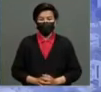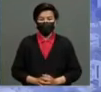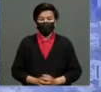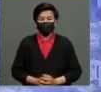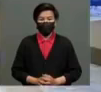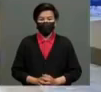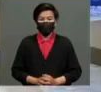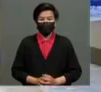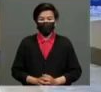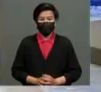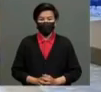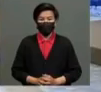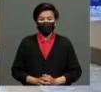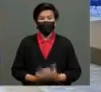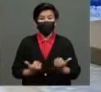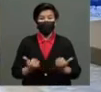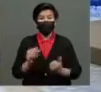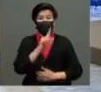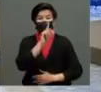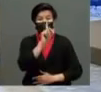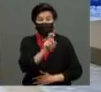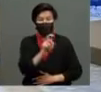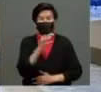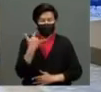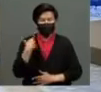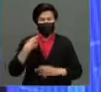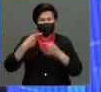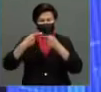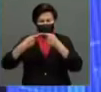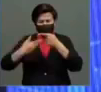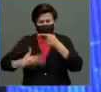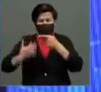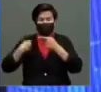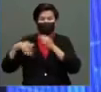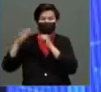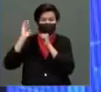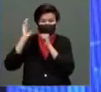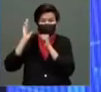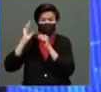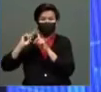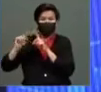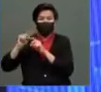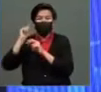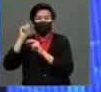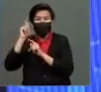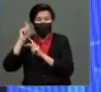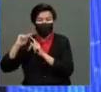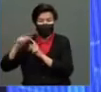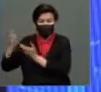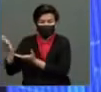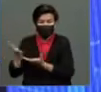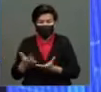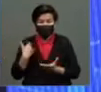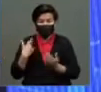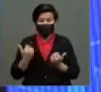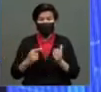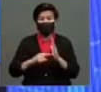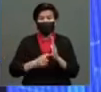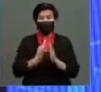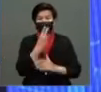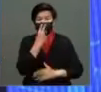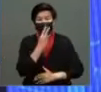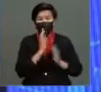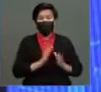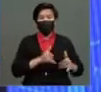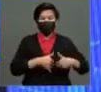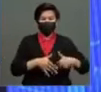อนครับ ค่ะวันนี้ประเด็นคำถามมีเยอะมากนะคะทั้งจากสื่อมวลชนแล้วก็ประชาชนต้องขออนุญาตเริ่มจากในส่วนของคำถามของประช